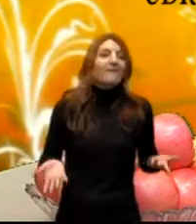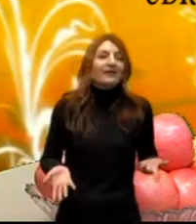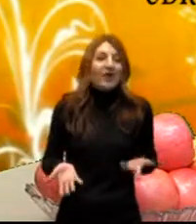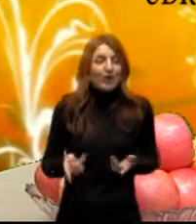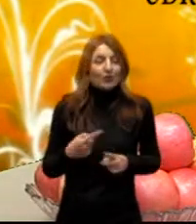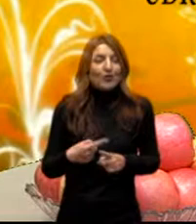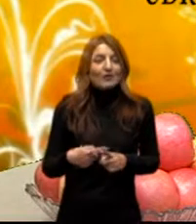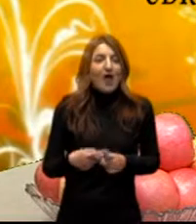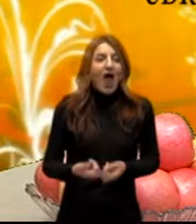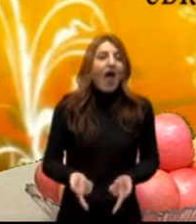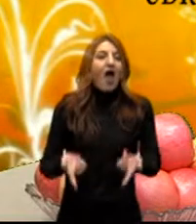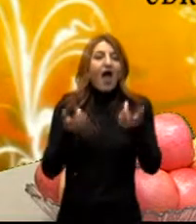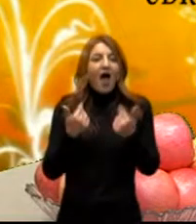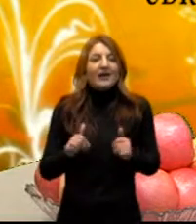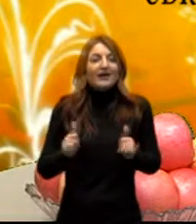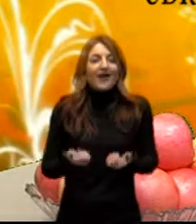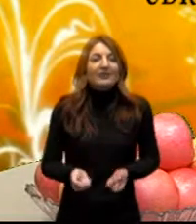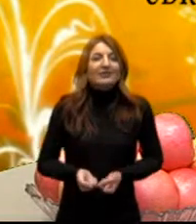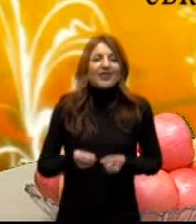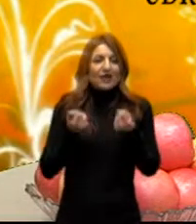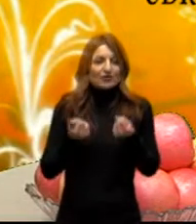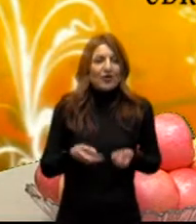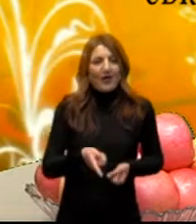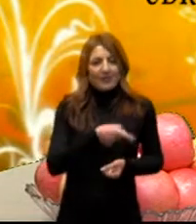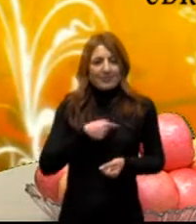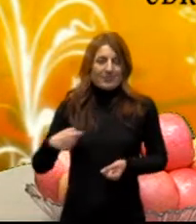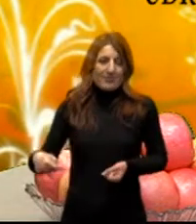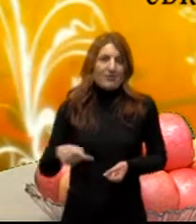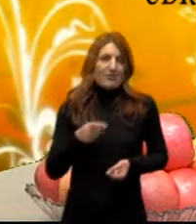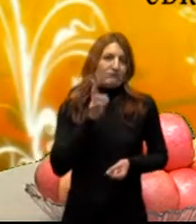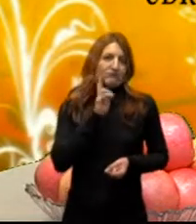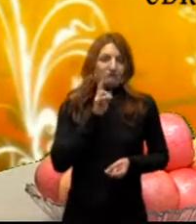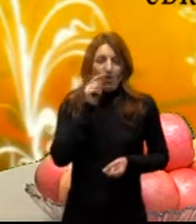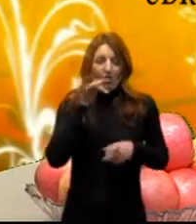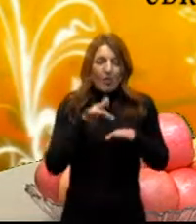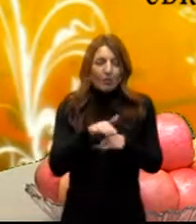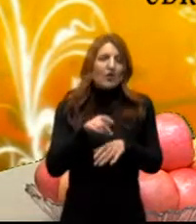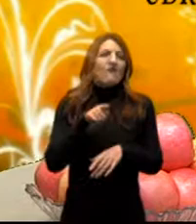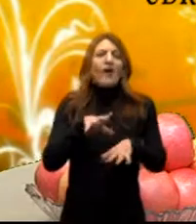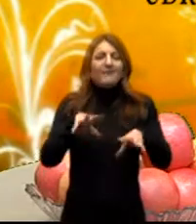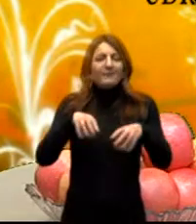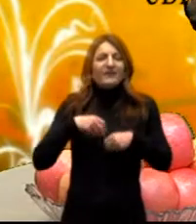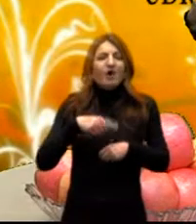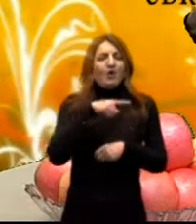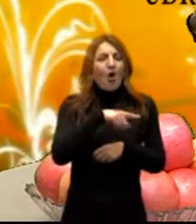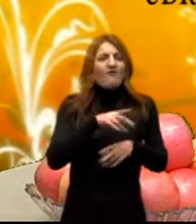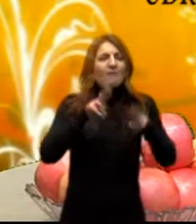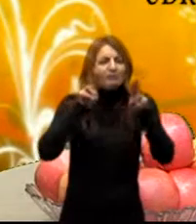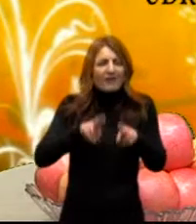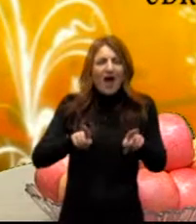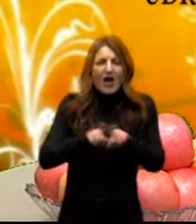za točno, sebe. Da. Ali je teško je nama, ljudima, laicima, prihvatiti ovaj psihološku